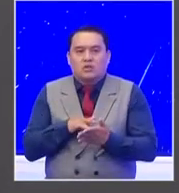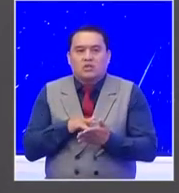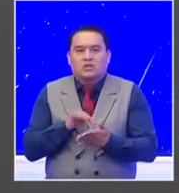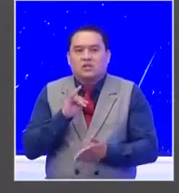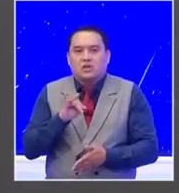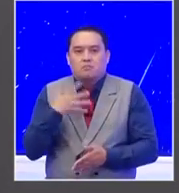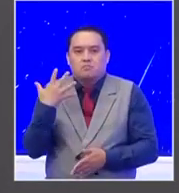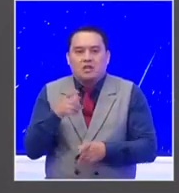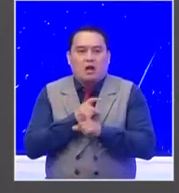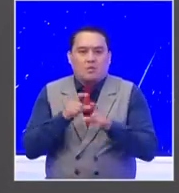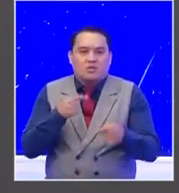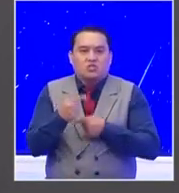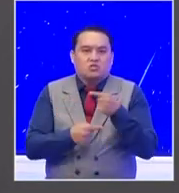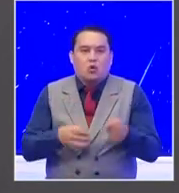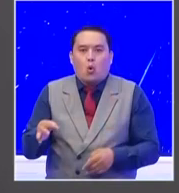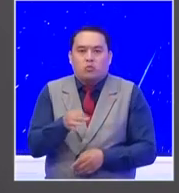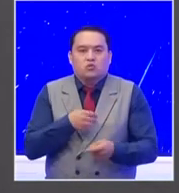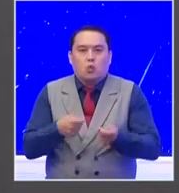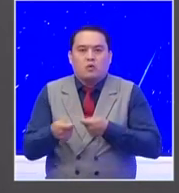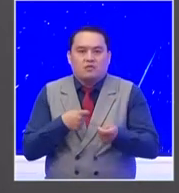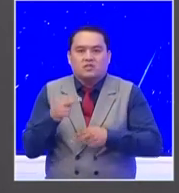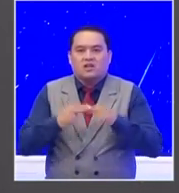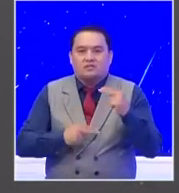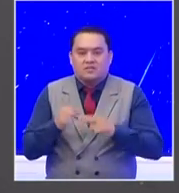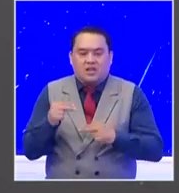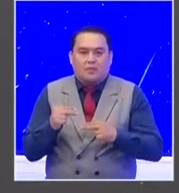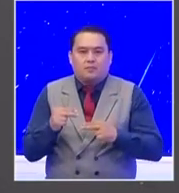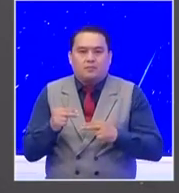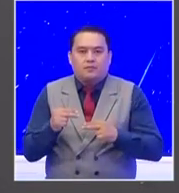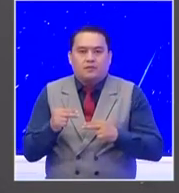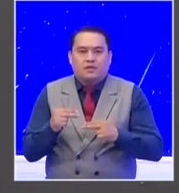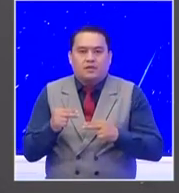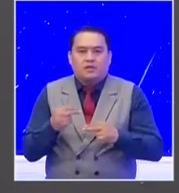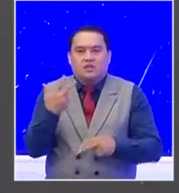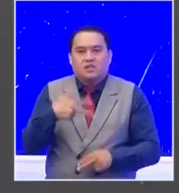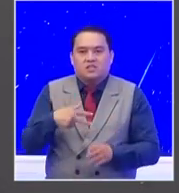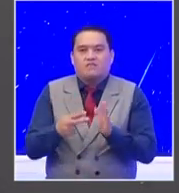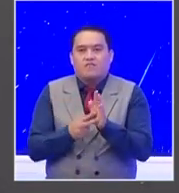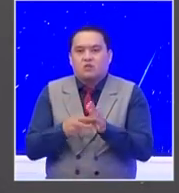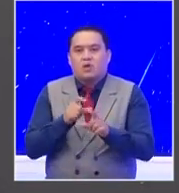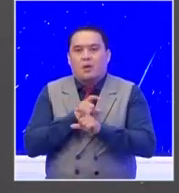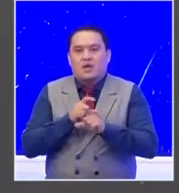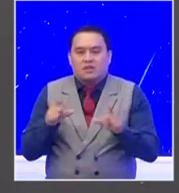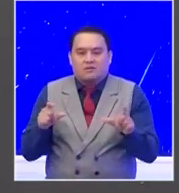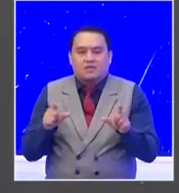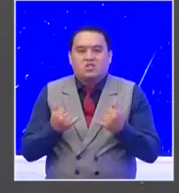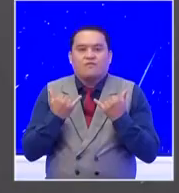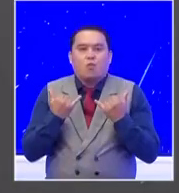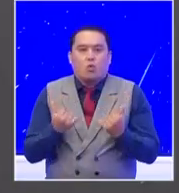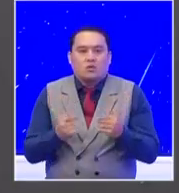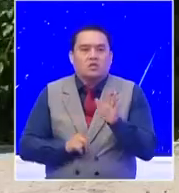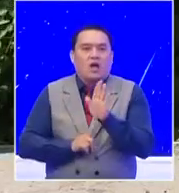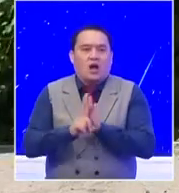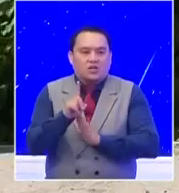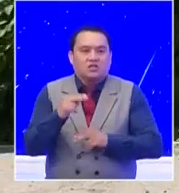и 5 объектов через областное управление строительства. Из 38 объектов на сегодняшний день